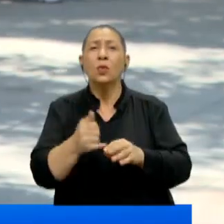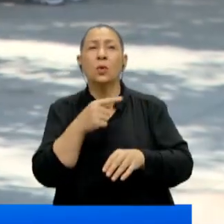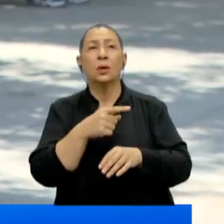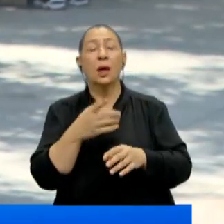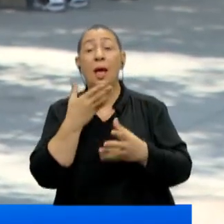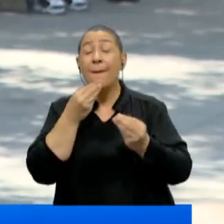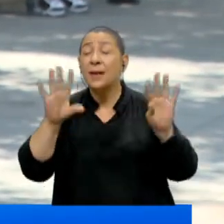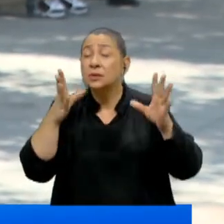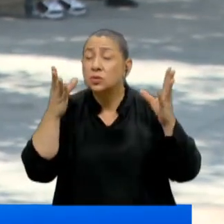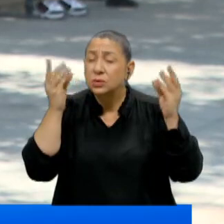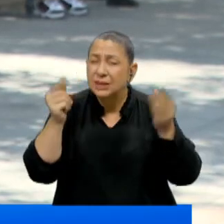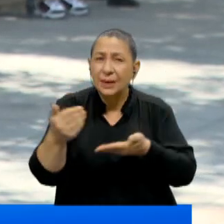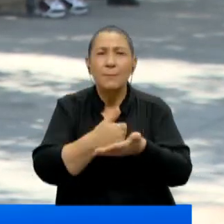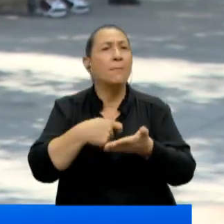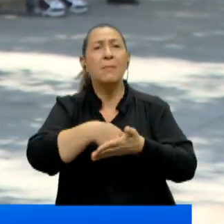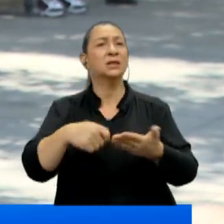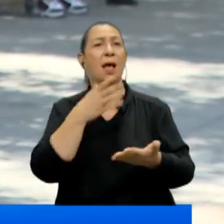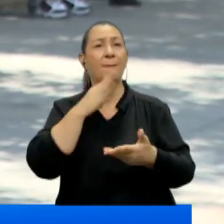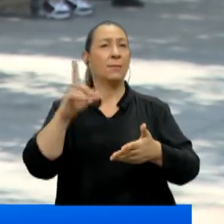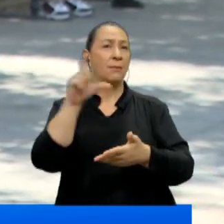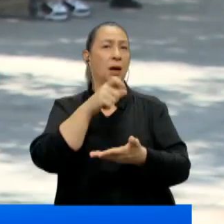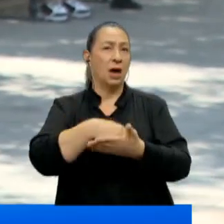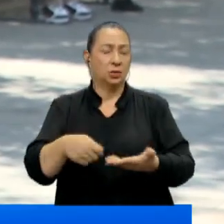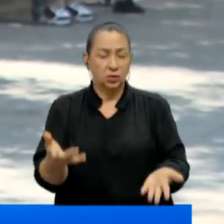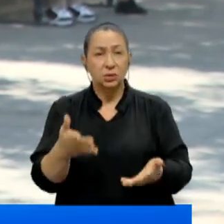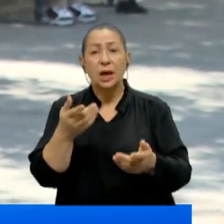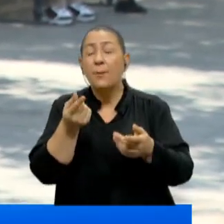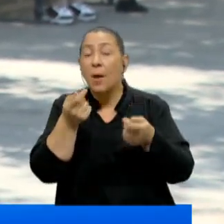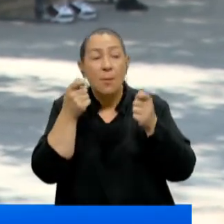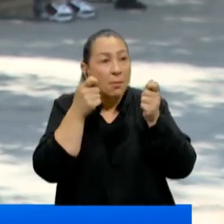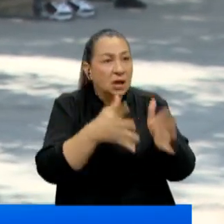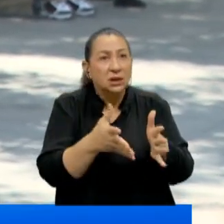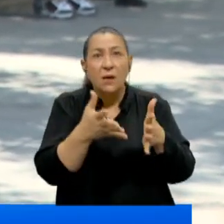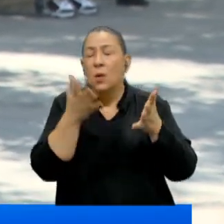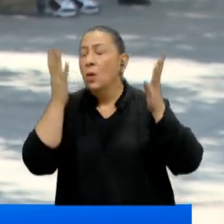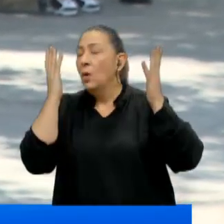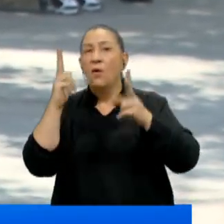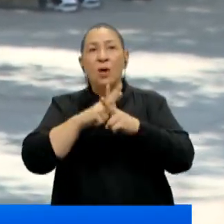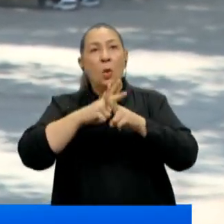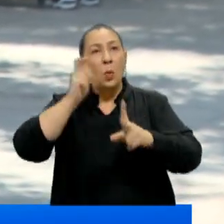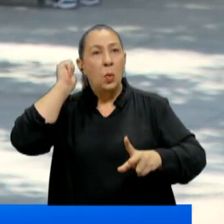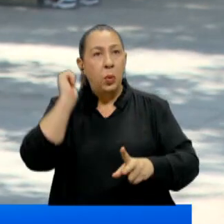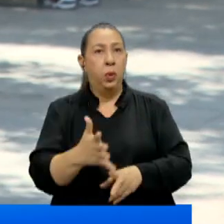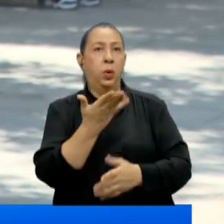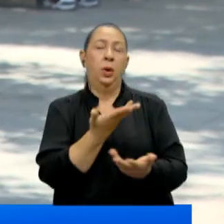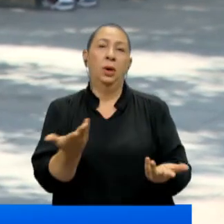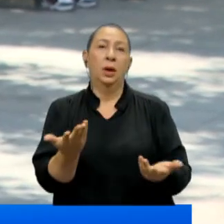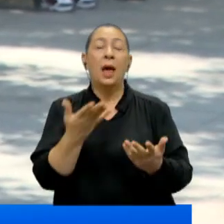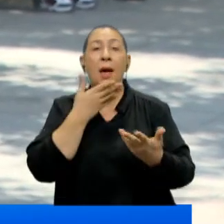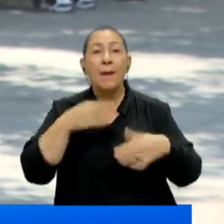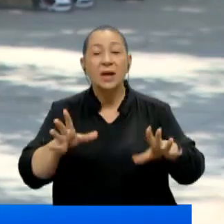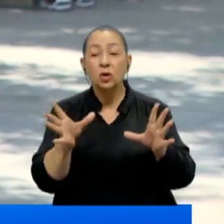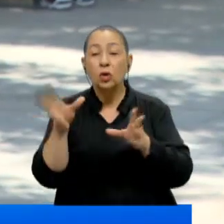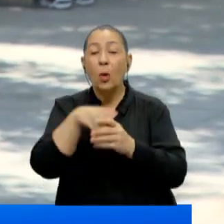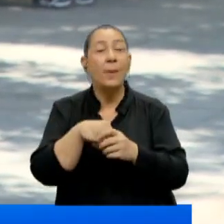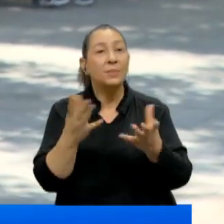Çoğu emeklinin tek geliri emekli aylığı, ancak giderleri iğneden ipliğe. En çok da faturalar zorluyor emekliyi. Çünkü